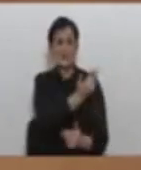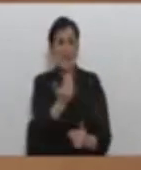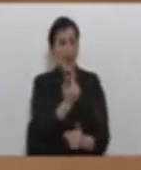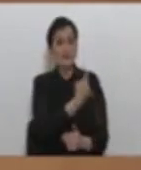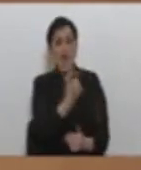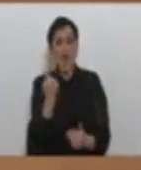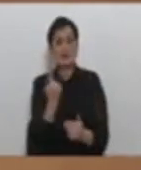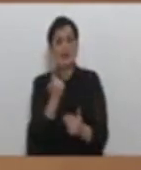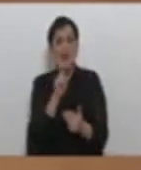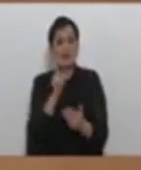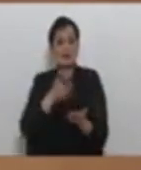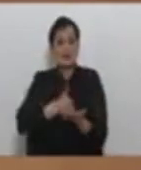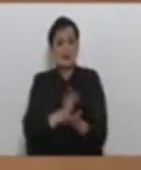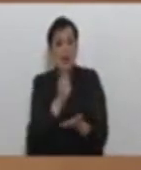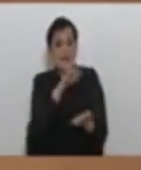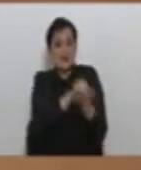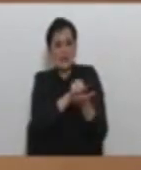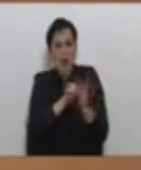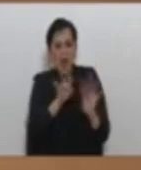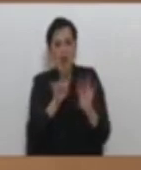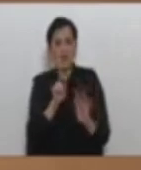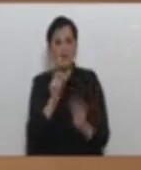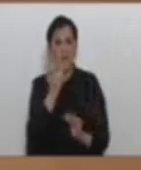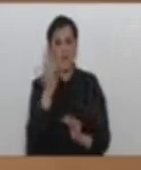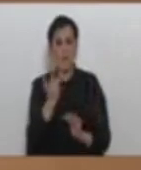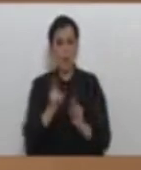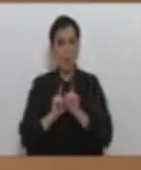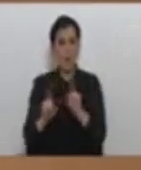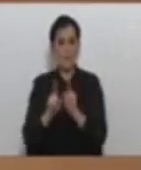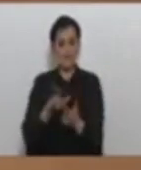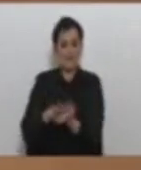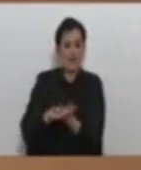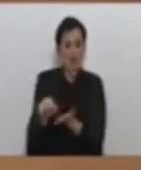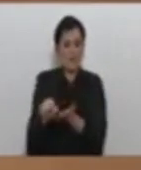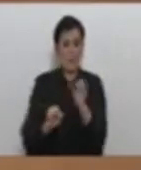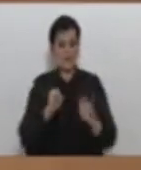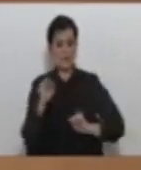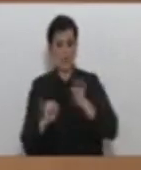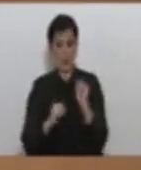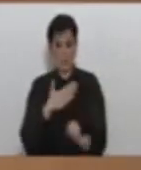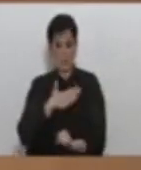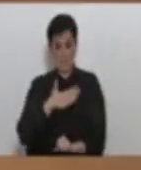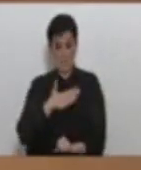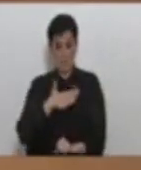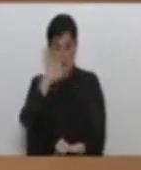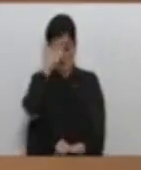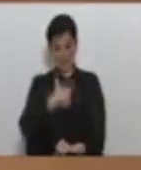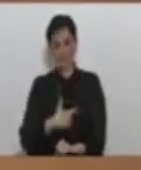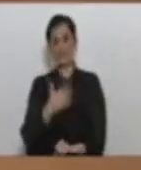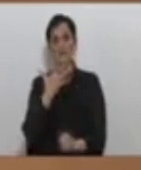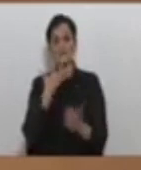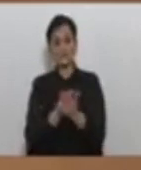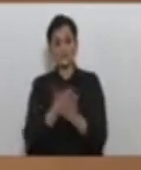არის პოლიტიკური ოპოზიციის განადგურების მცდელობა. მე პირადად საკუთარი ქვეყნისთვის